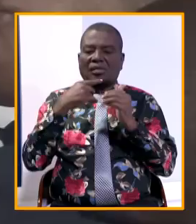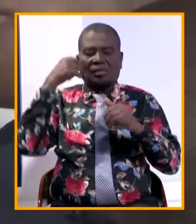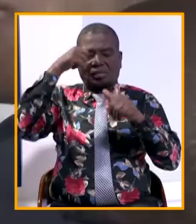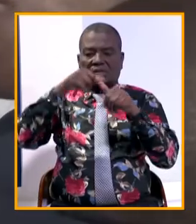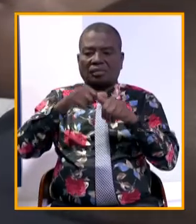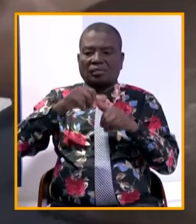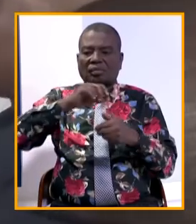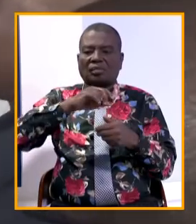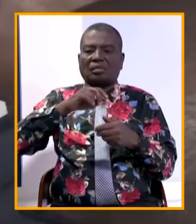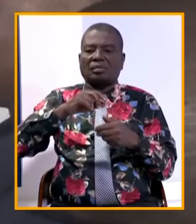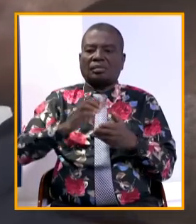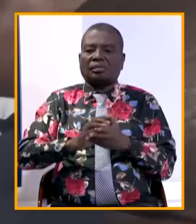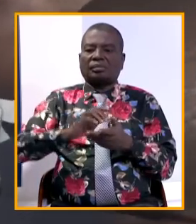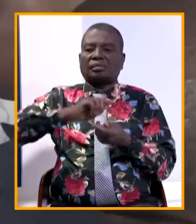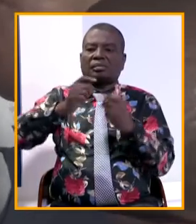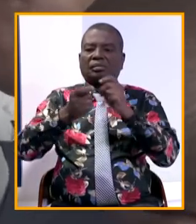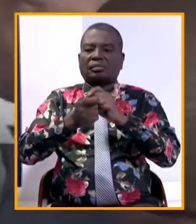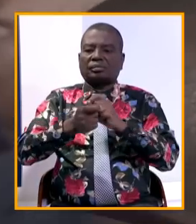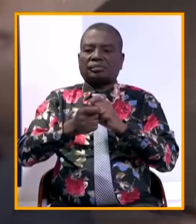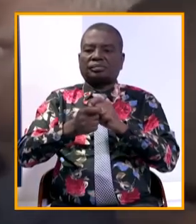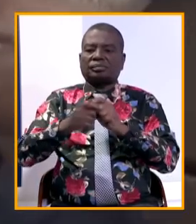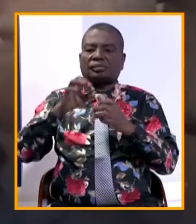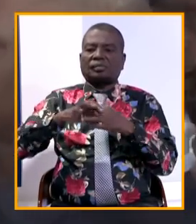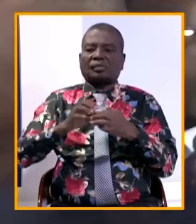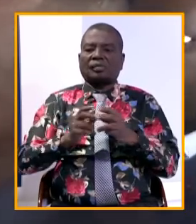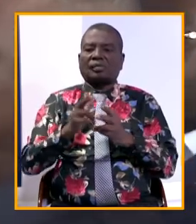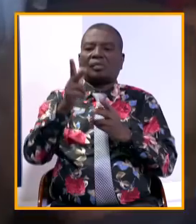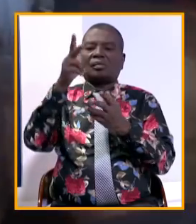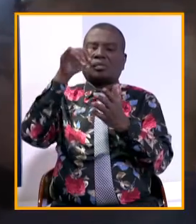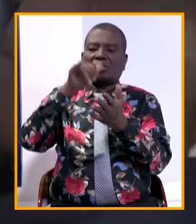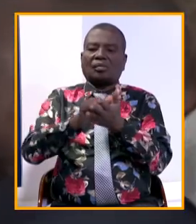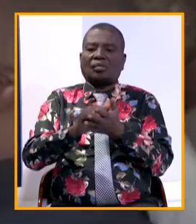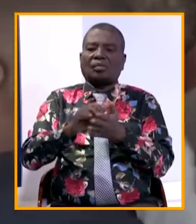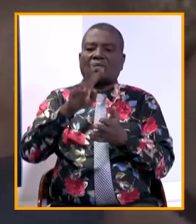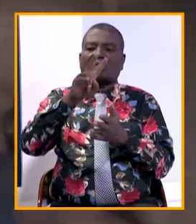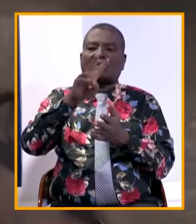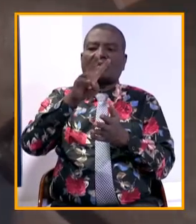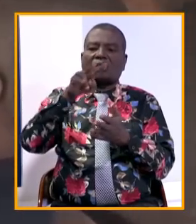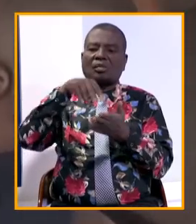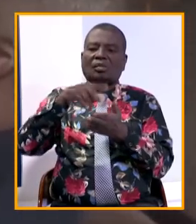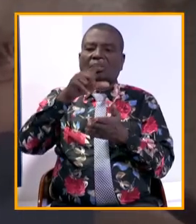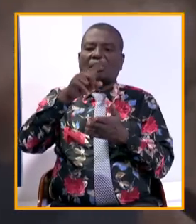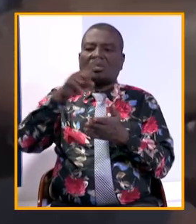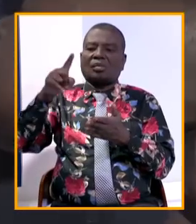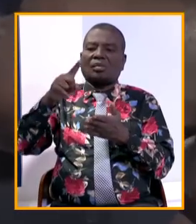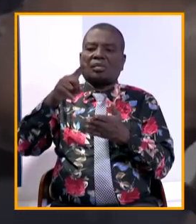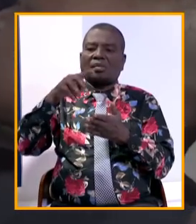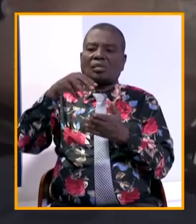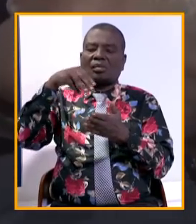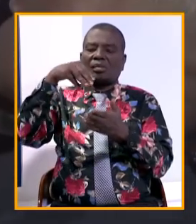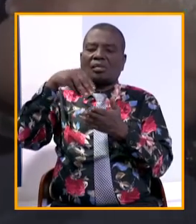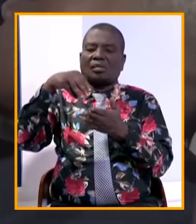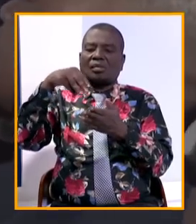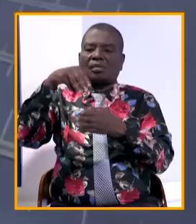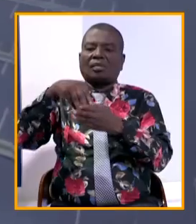La rénovation, l'extension et la modernisation de cet aéroport. 2100 mètres pour la piste pour accueillir de gros